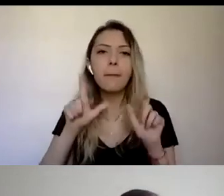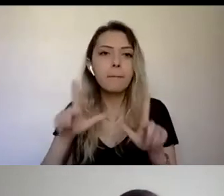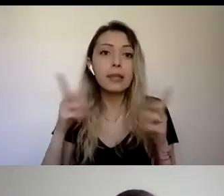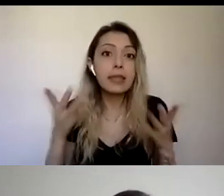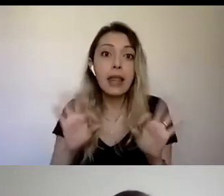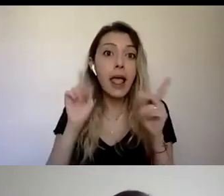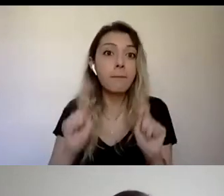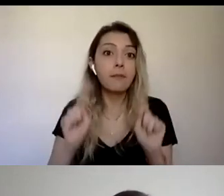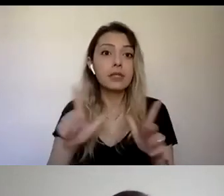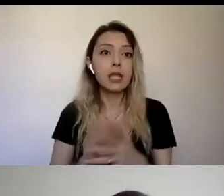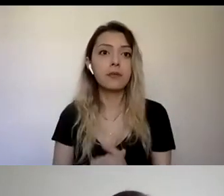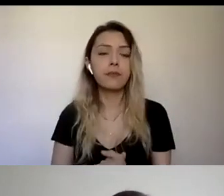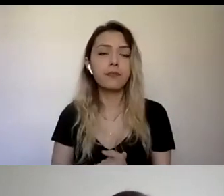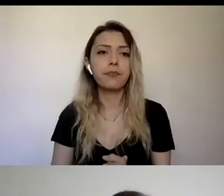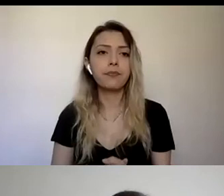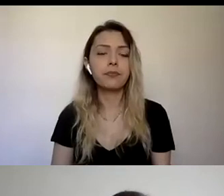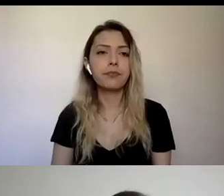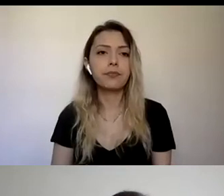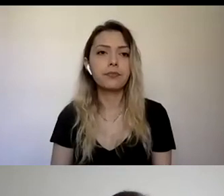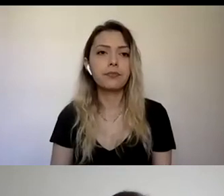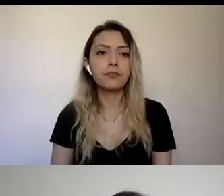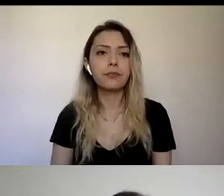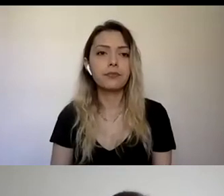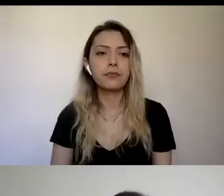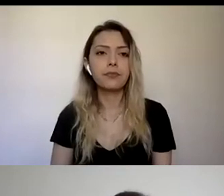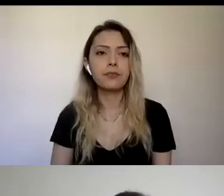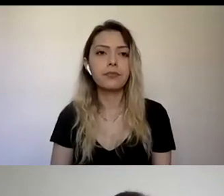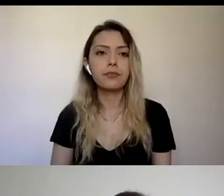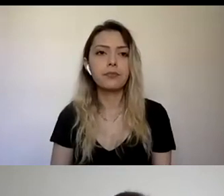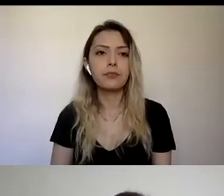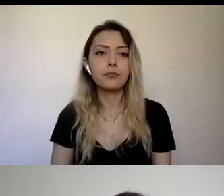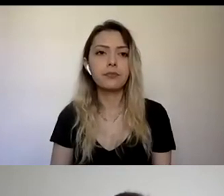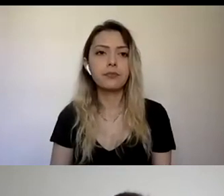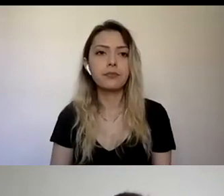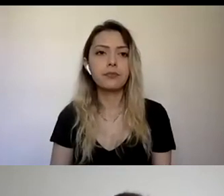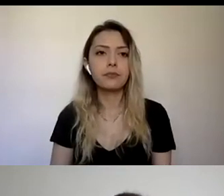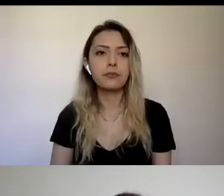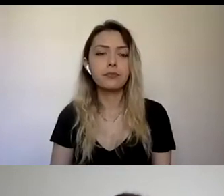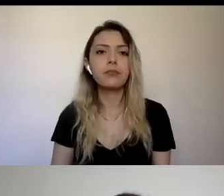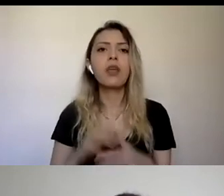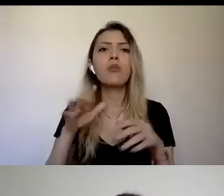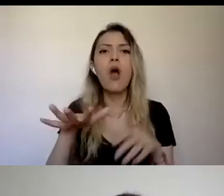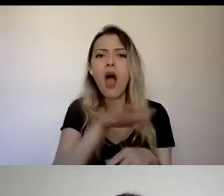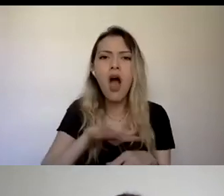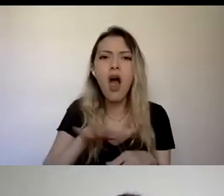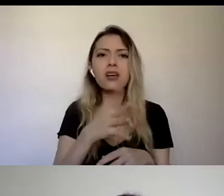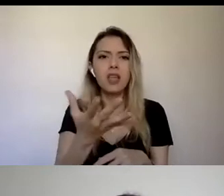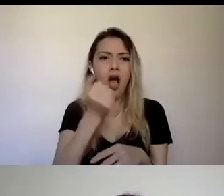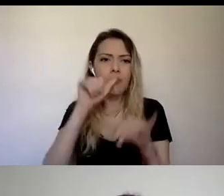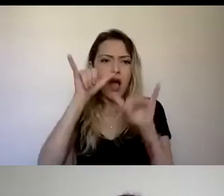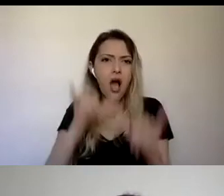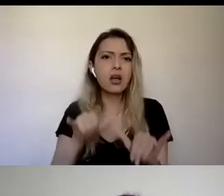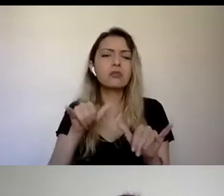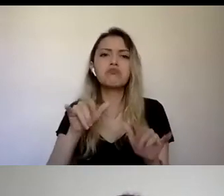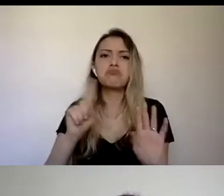Arazi erişim ve arazi edinme hakkı doğrudan bir insan hakkı değil. Acaba buradaki insan